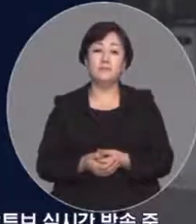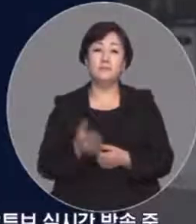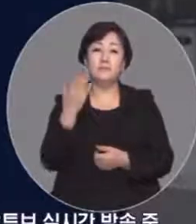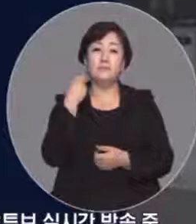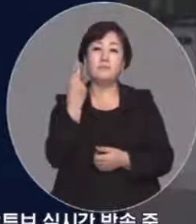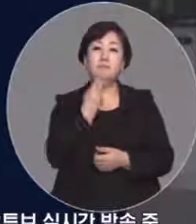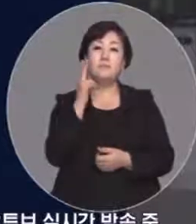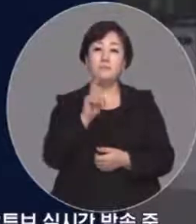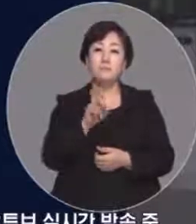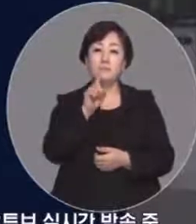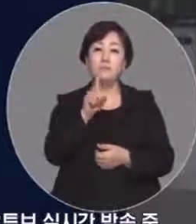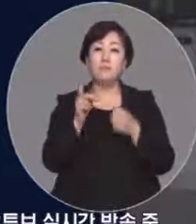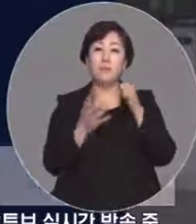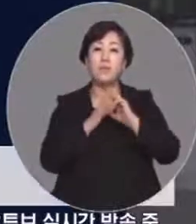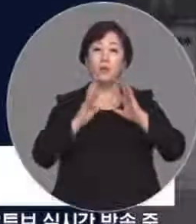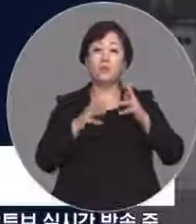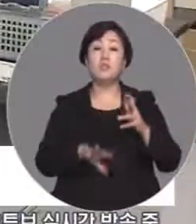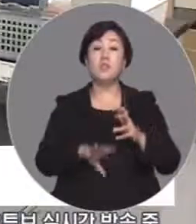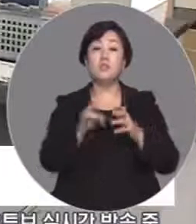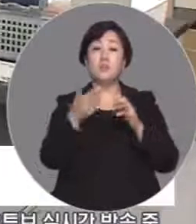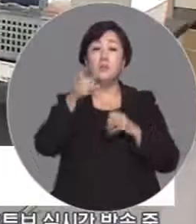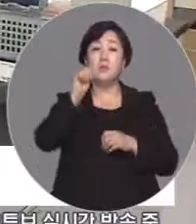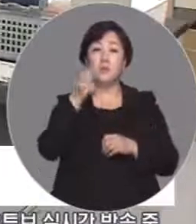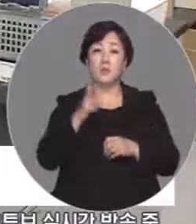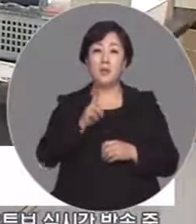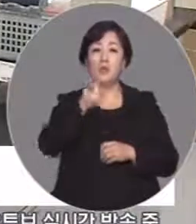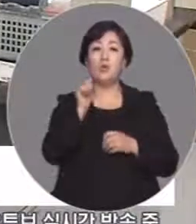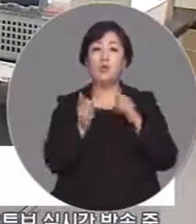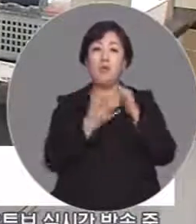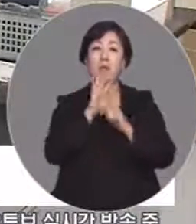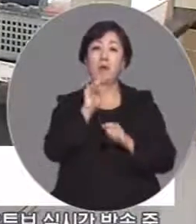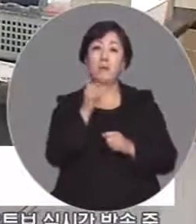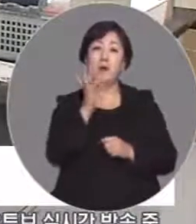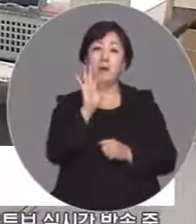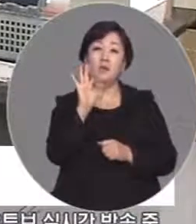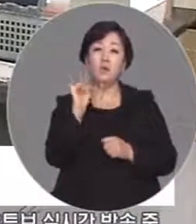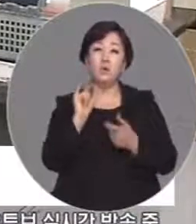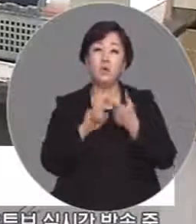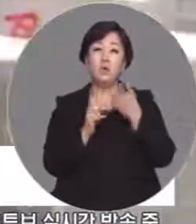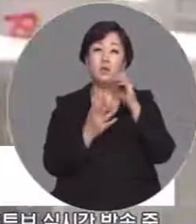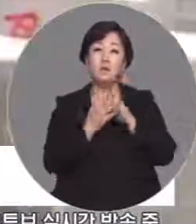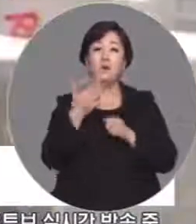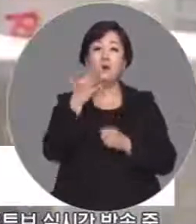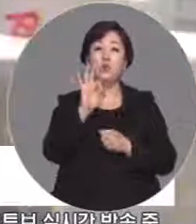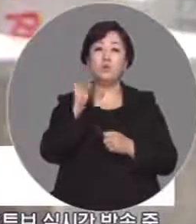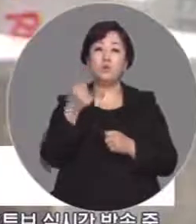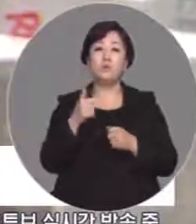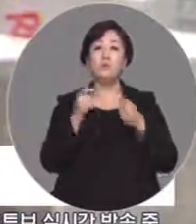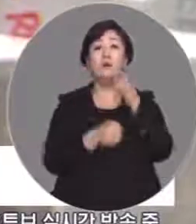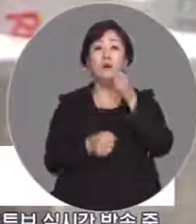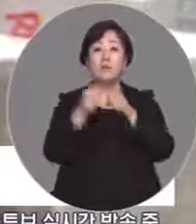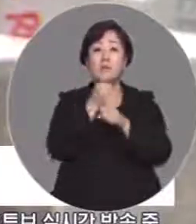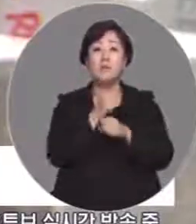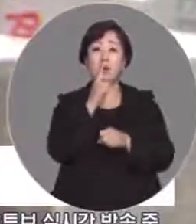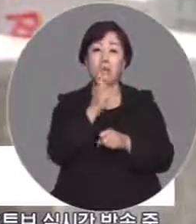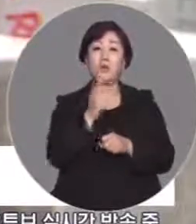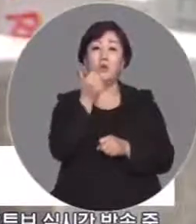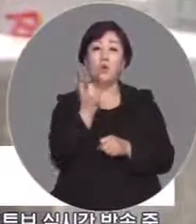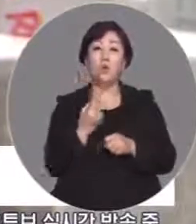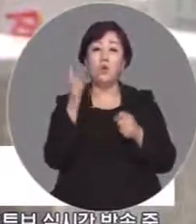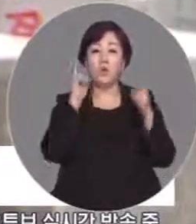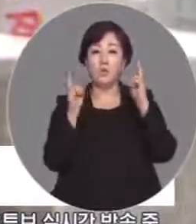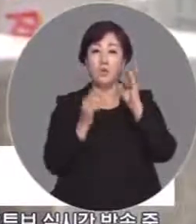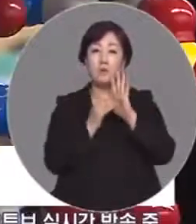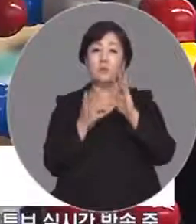지난 2011년 국내 최초로 인간 개돔을 분석한 바이오 석학들이 차린 유니스트 창업 1호 기업입니다. 국내